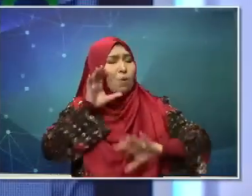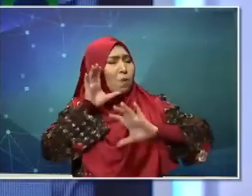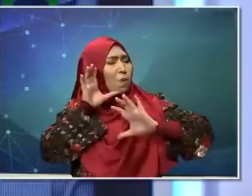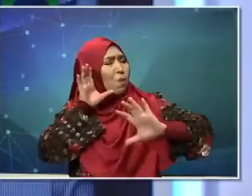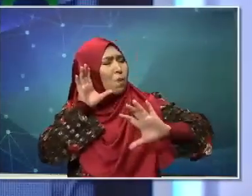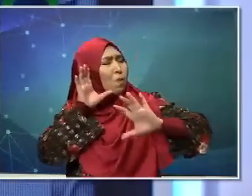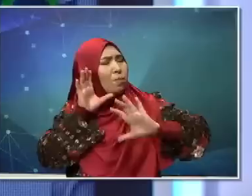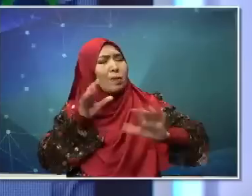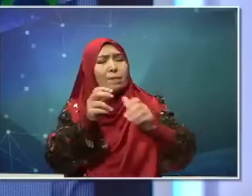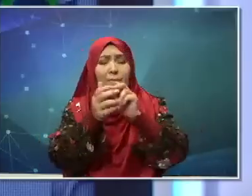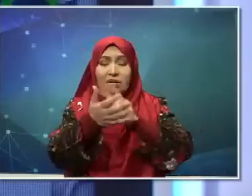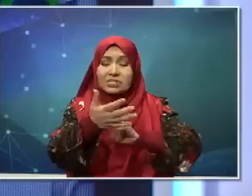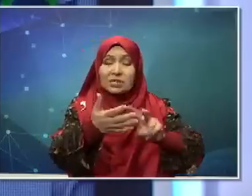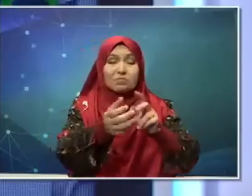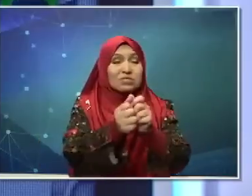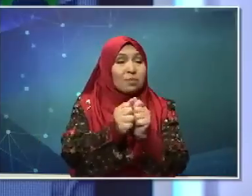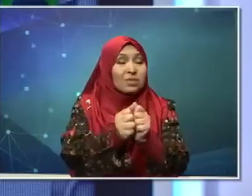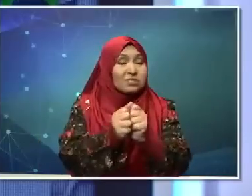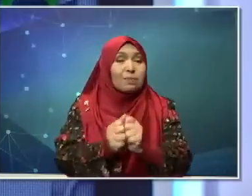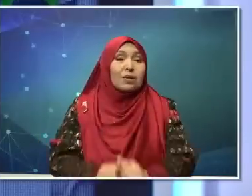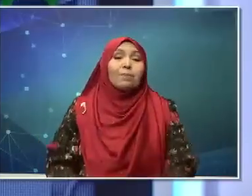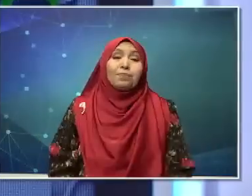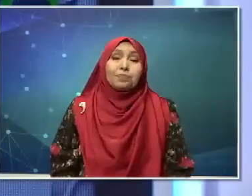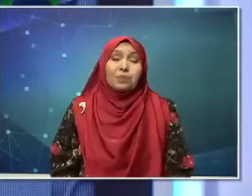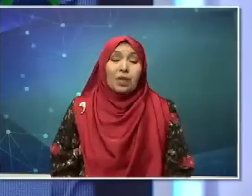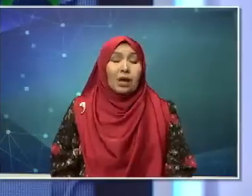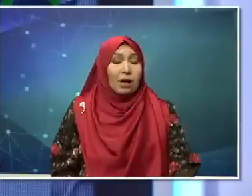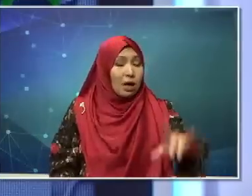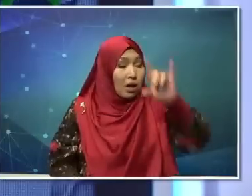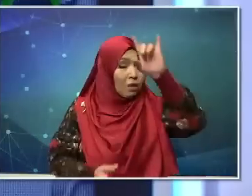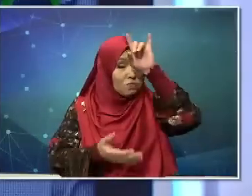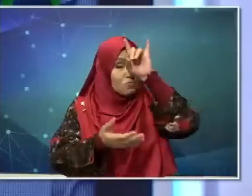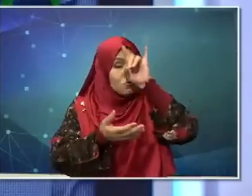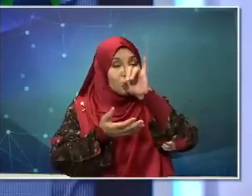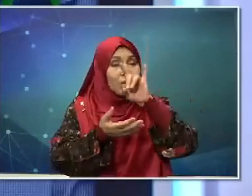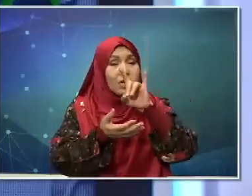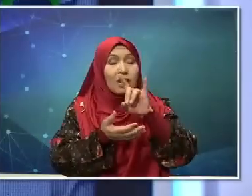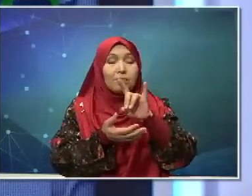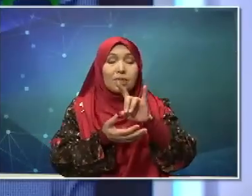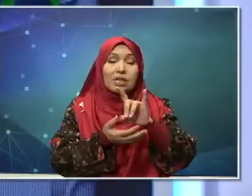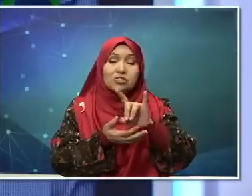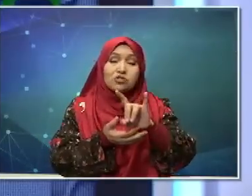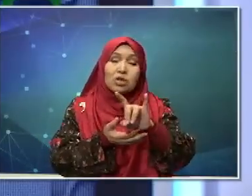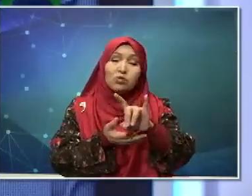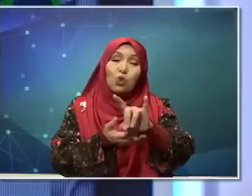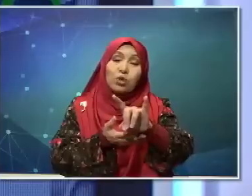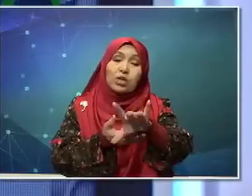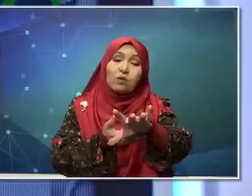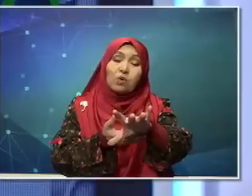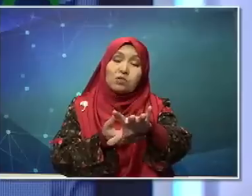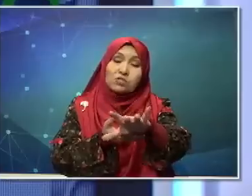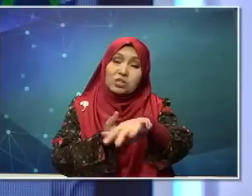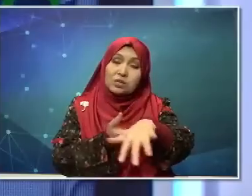baca sama-sama syaa Allah Hai lausu Billahi minas syaiton nirojim